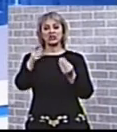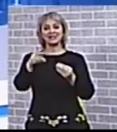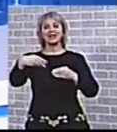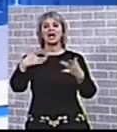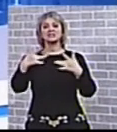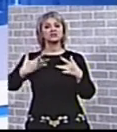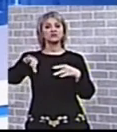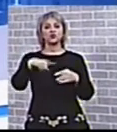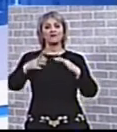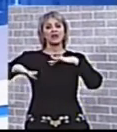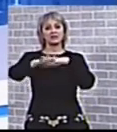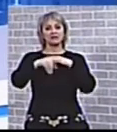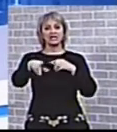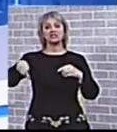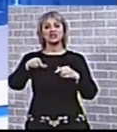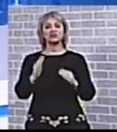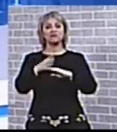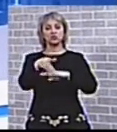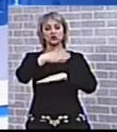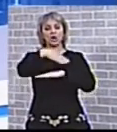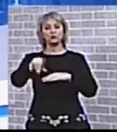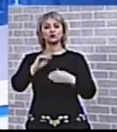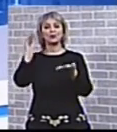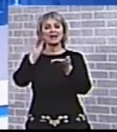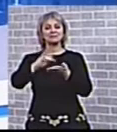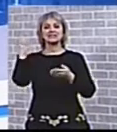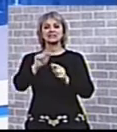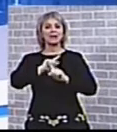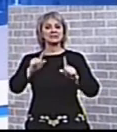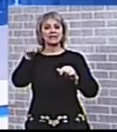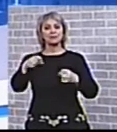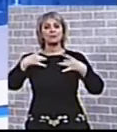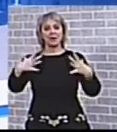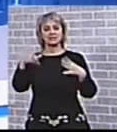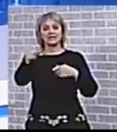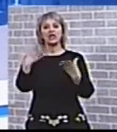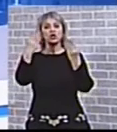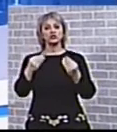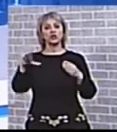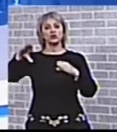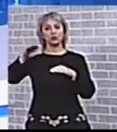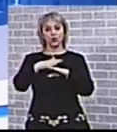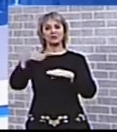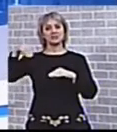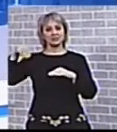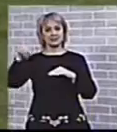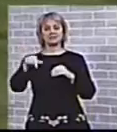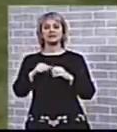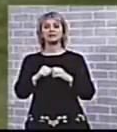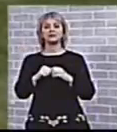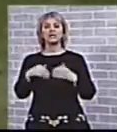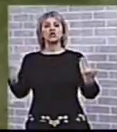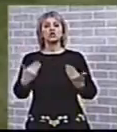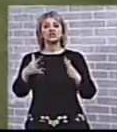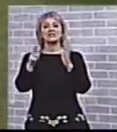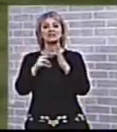и все это во дворе. Дончане вышли на улицу, чтобы отметить самый нескандальный праздник – День добрососедства.